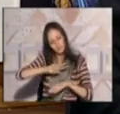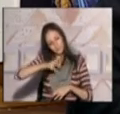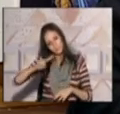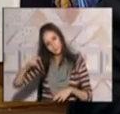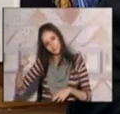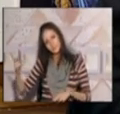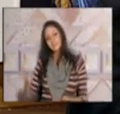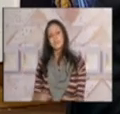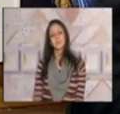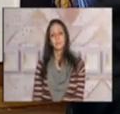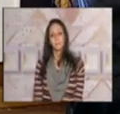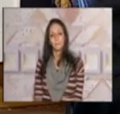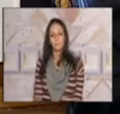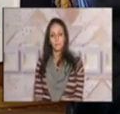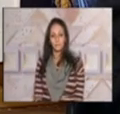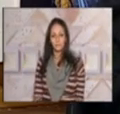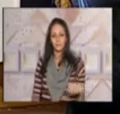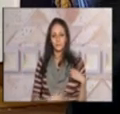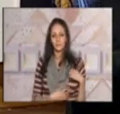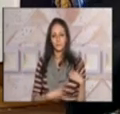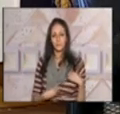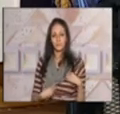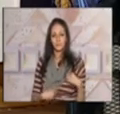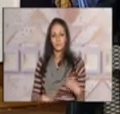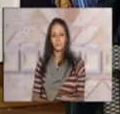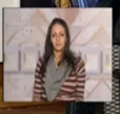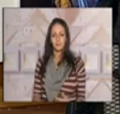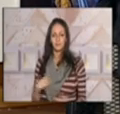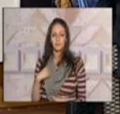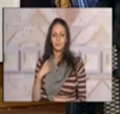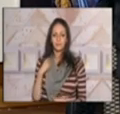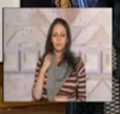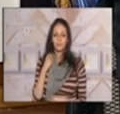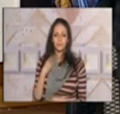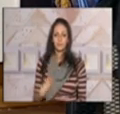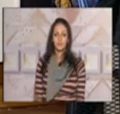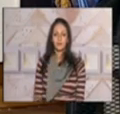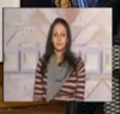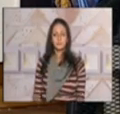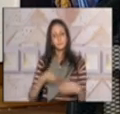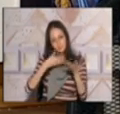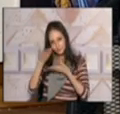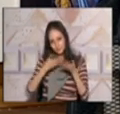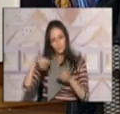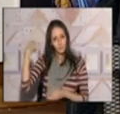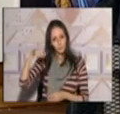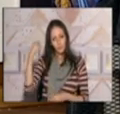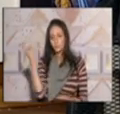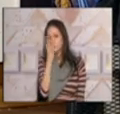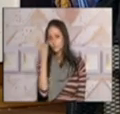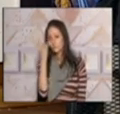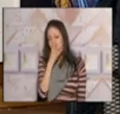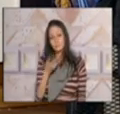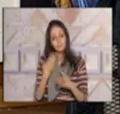قبل التسجيل ان في الوقت تشاورات او تشاور مع وزاره الداخليه لدخول لاضافه